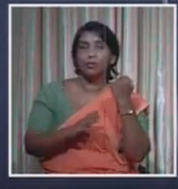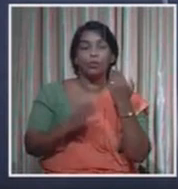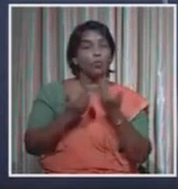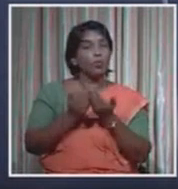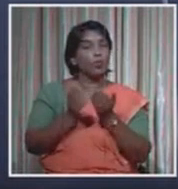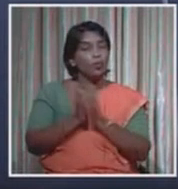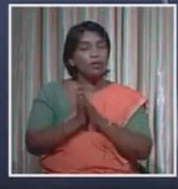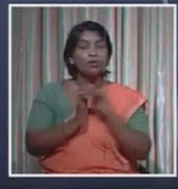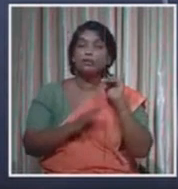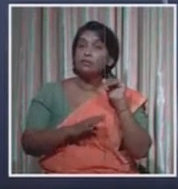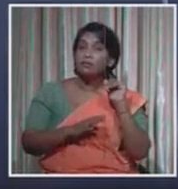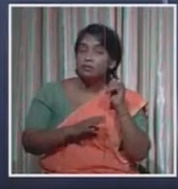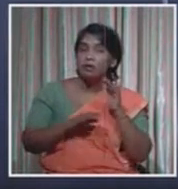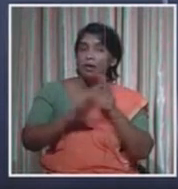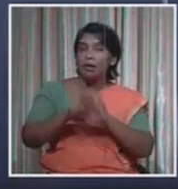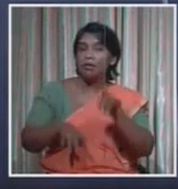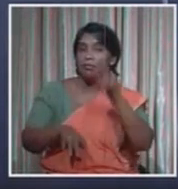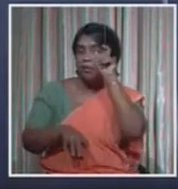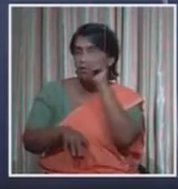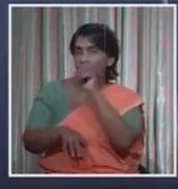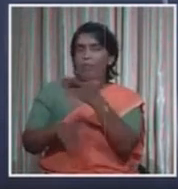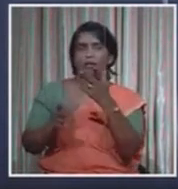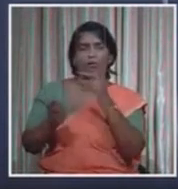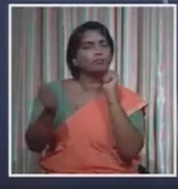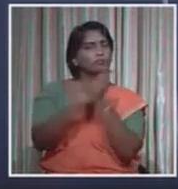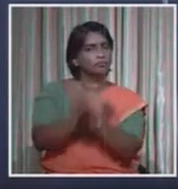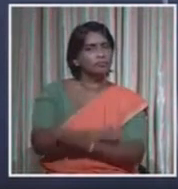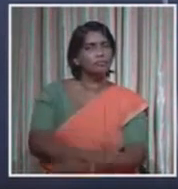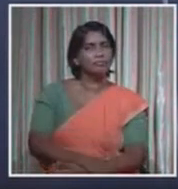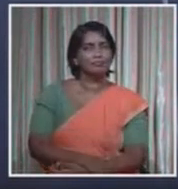තමන්ගේම සමහර වෙලාවට දරුවා බලාගන්න නැති අය.